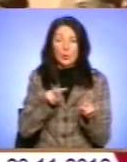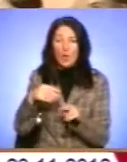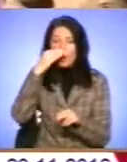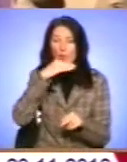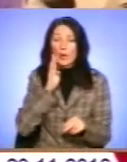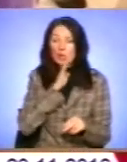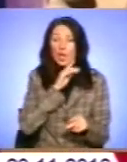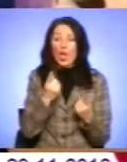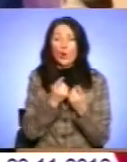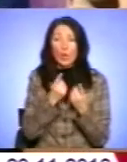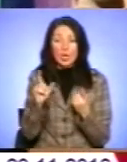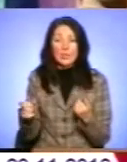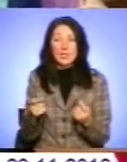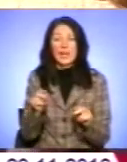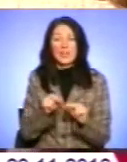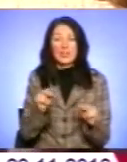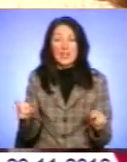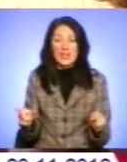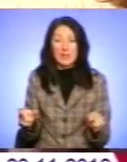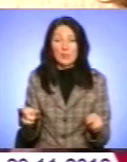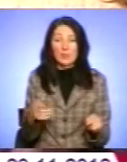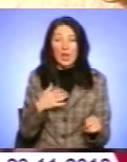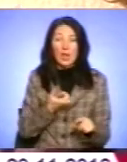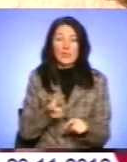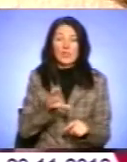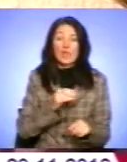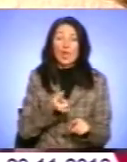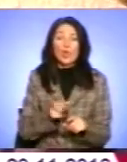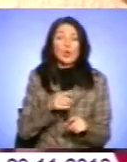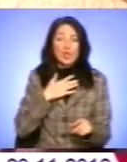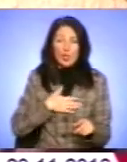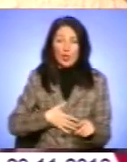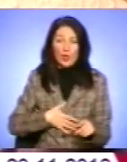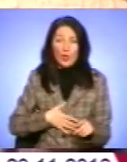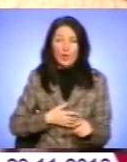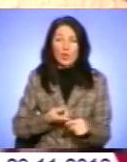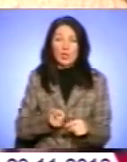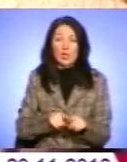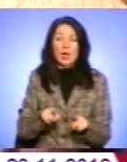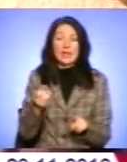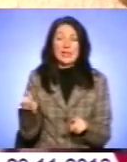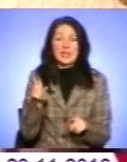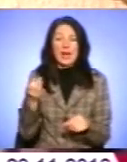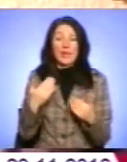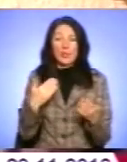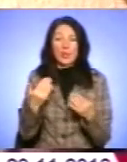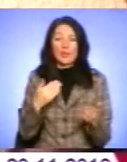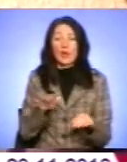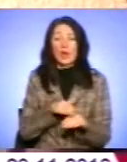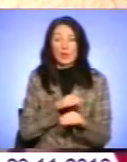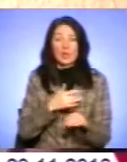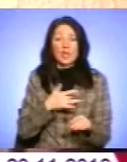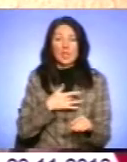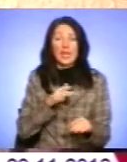батьки, однокласники, вчителі. Наші діти дуже задоволені. Звичайно, така цікава атмосфера, доброзичливі, щирі.